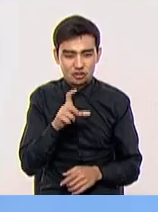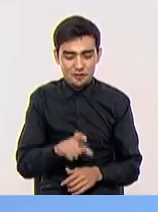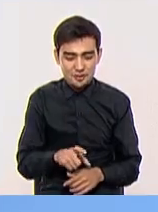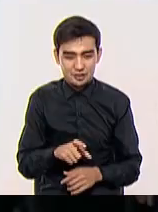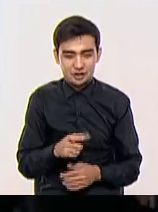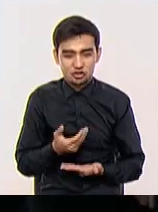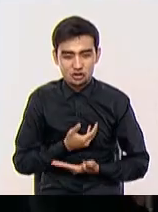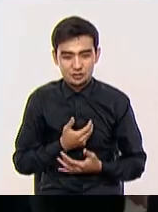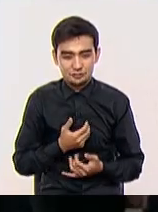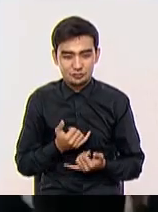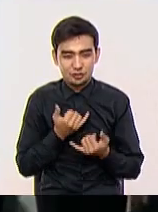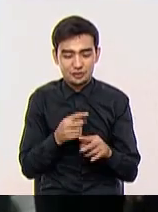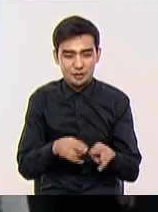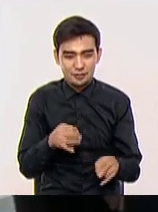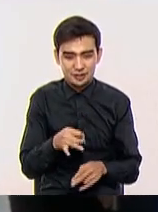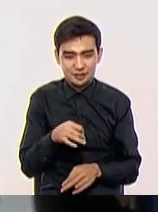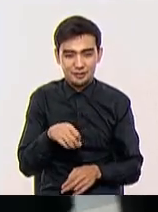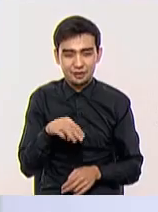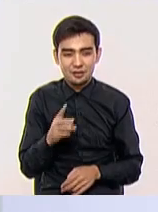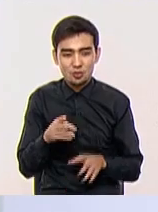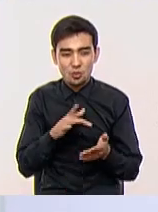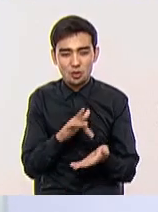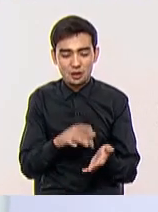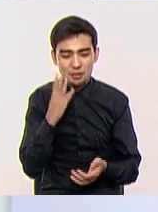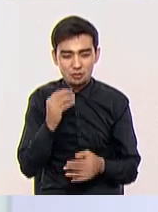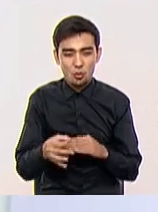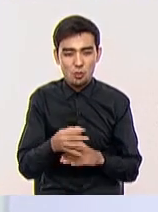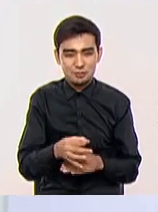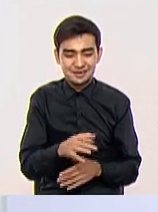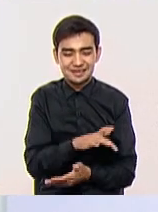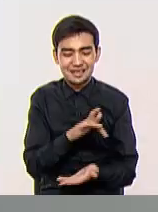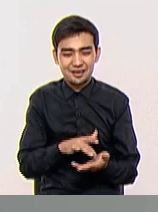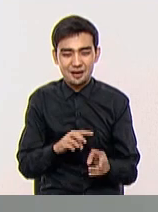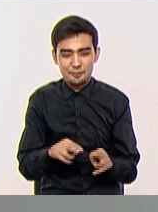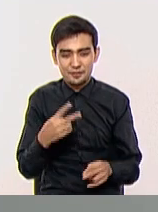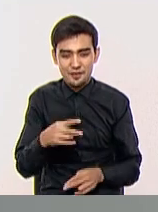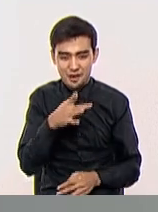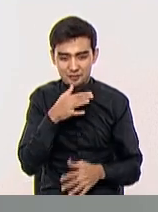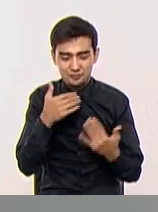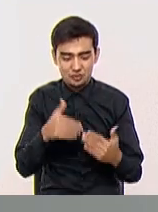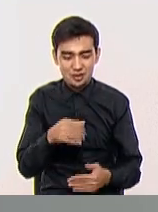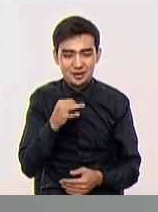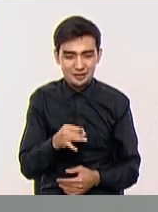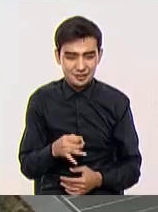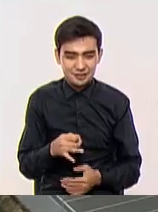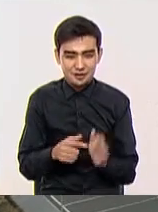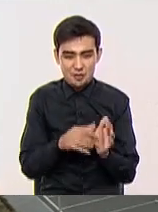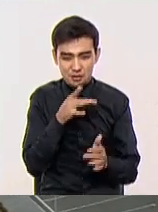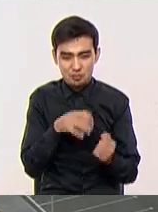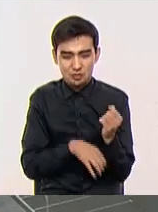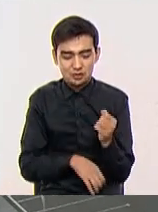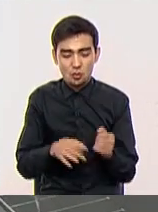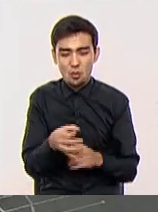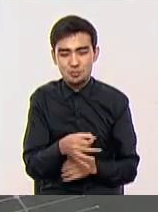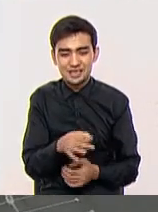өмірін сипаттаған. Айта кетейік, биыл Талдықорған қаласының Алматы облысының орталығы болғанына 20 жыл толды. Соңғы 7 жылда облыс